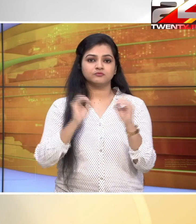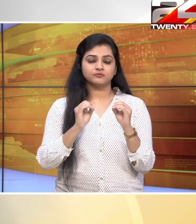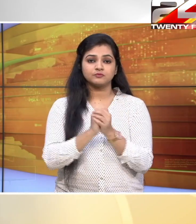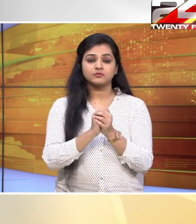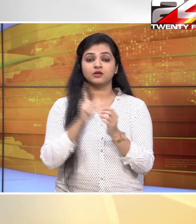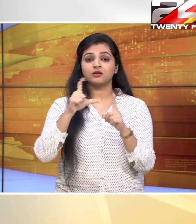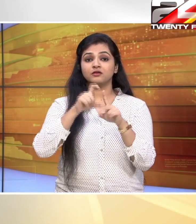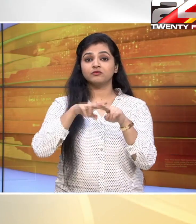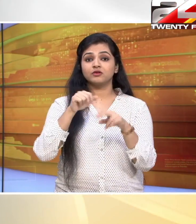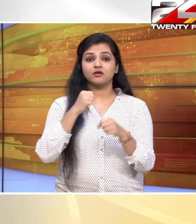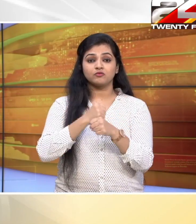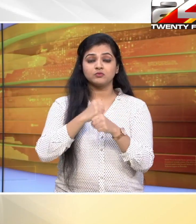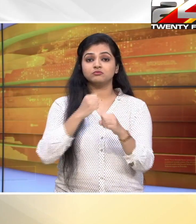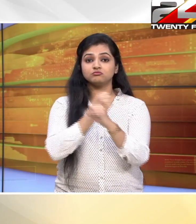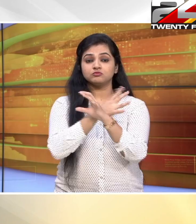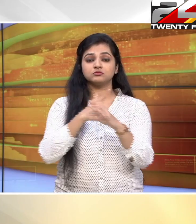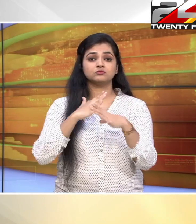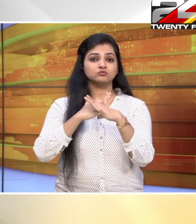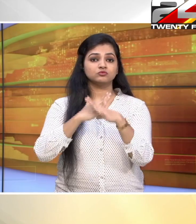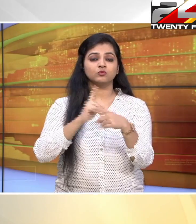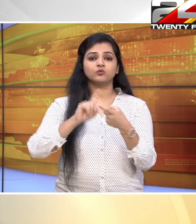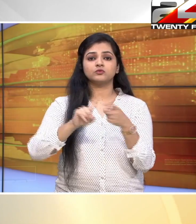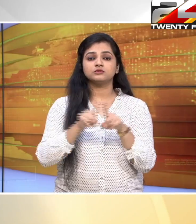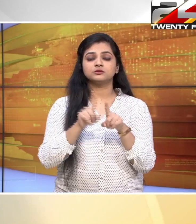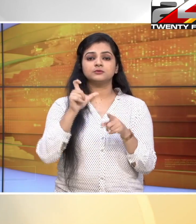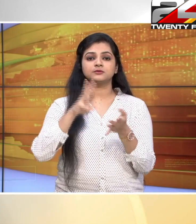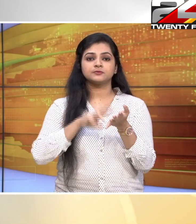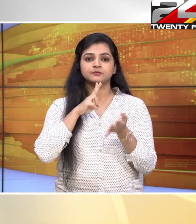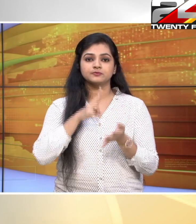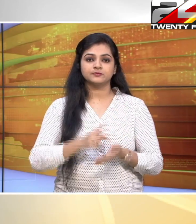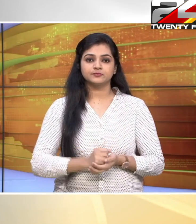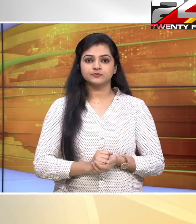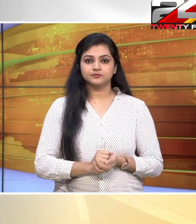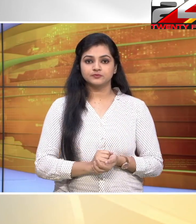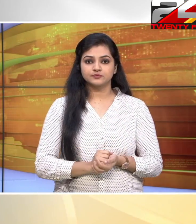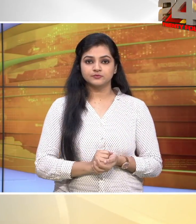ഇടത് സർക്കാരിനോട് മാധ്യമങ്ങൾ ശത്രുതാ മനോഭാവം സ്വീകരിക്കുന്നുവെന്നും മുഖ്യമന്ത്രി പറഞ്ഞു.